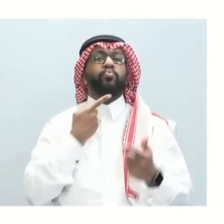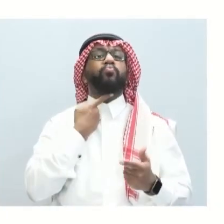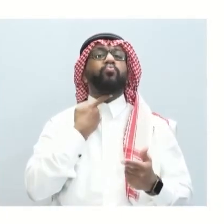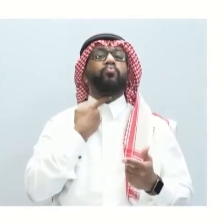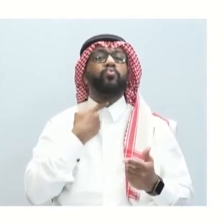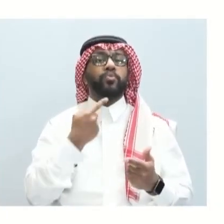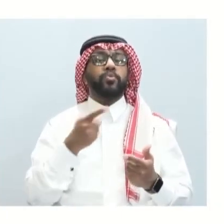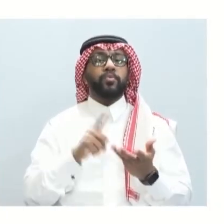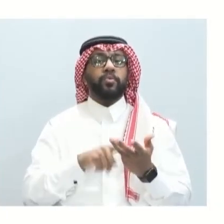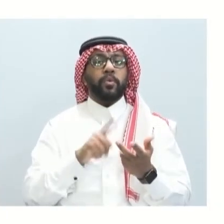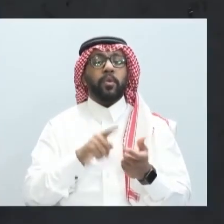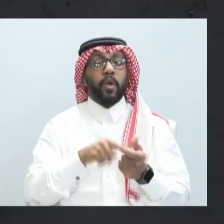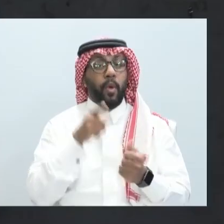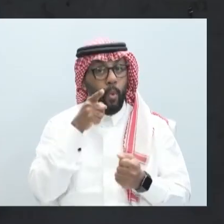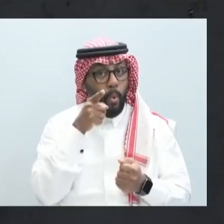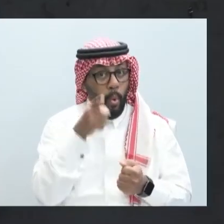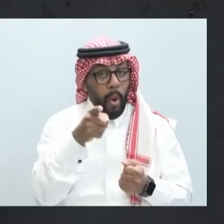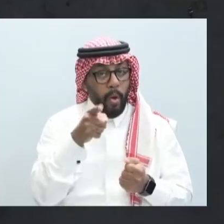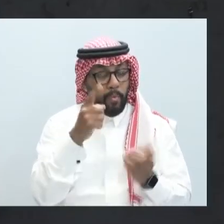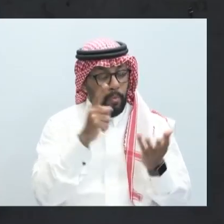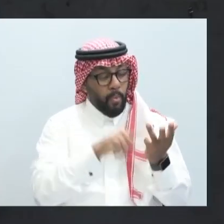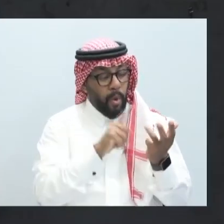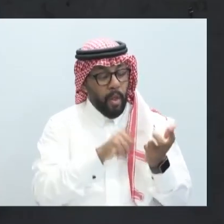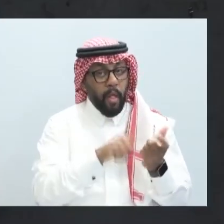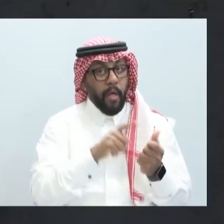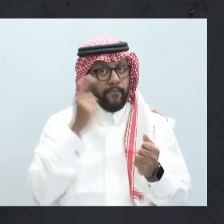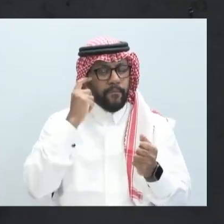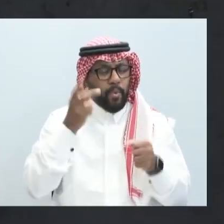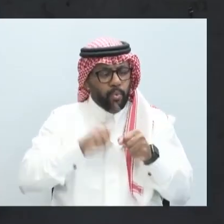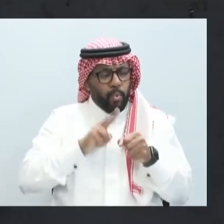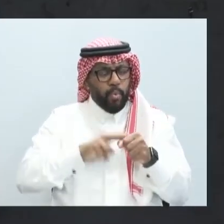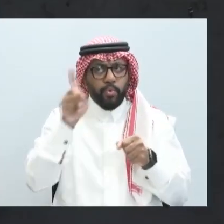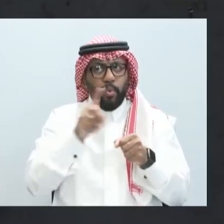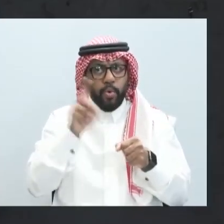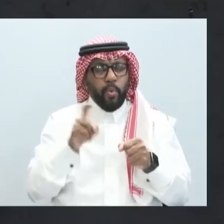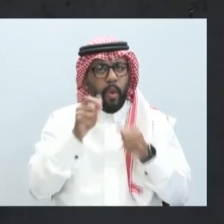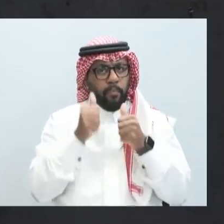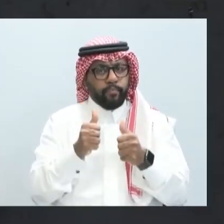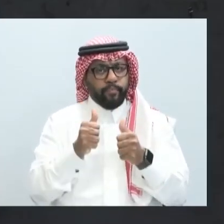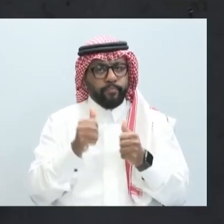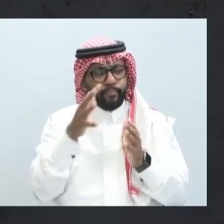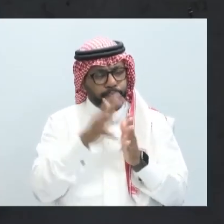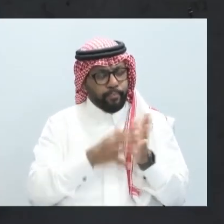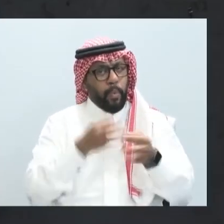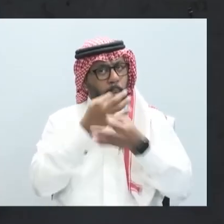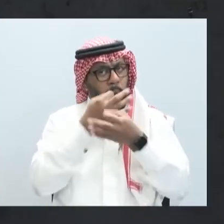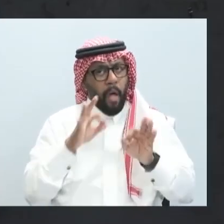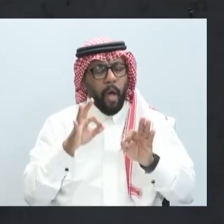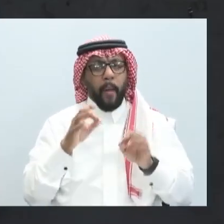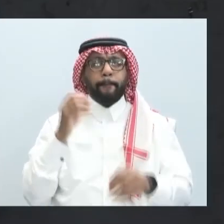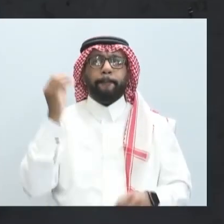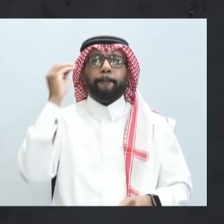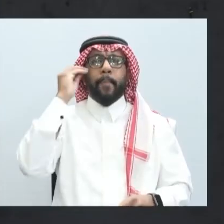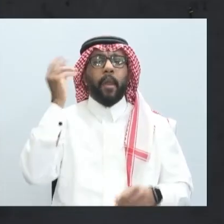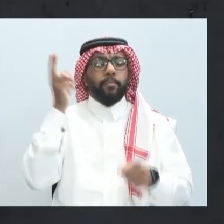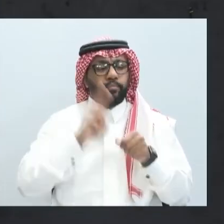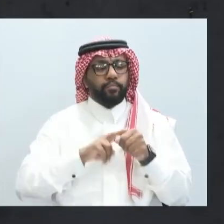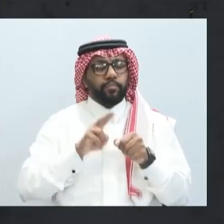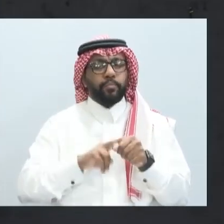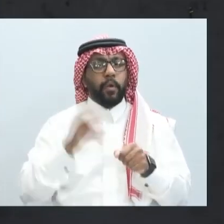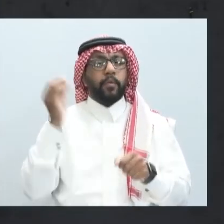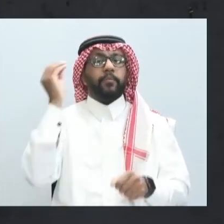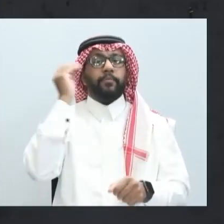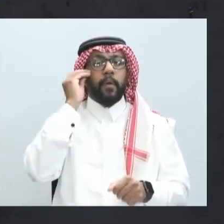اذا اريد منكم ابنائي وبناتي ان تقوم بقراءه السؤال مره اخرى وتضع خط تحت كل معلومه وردت في هذا السؤال